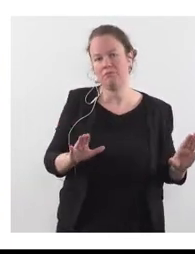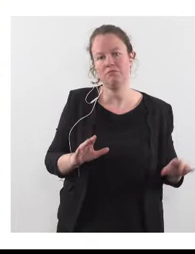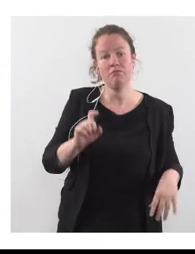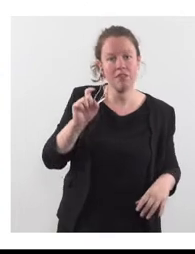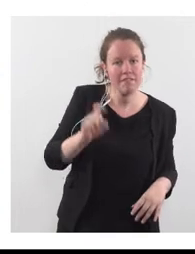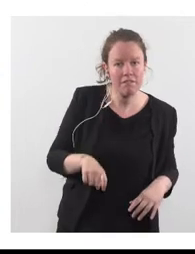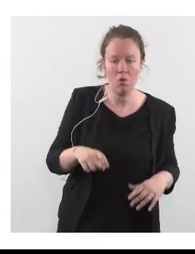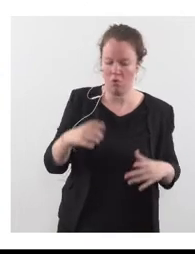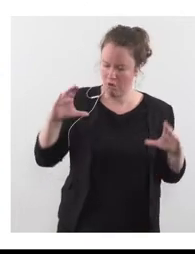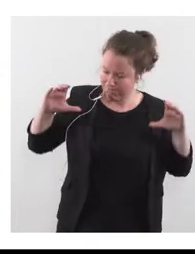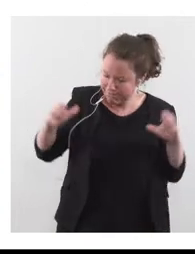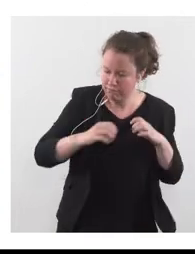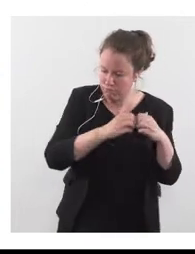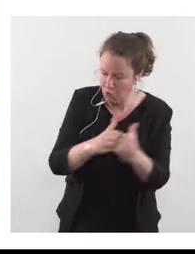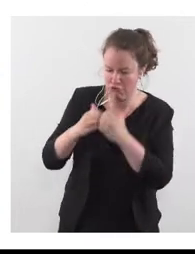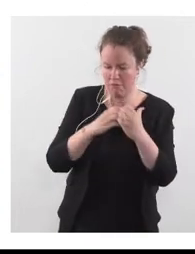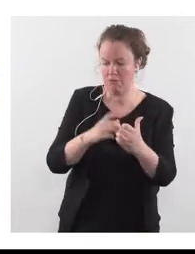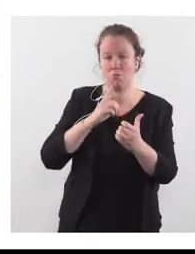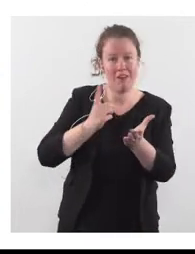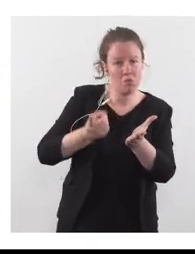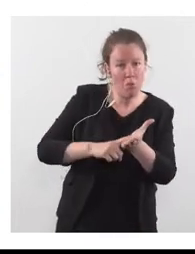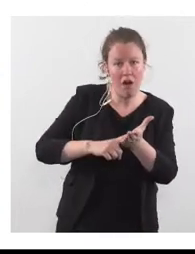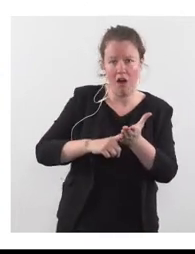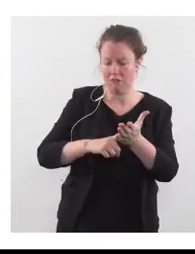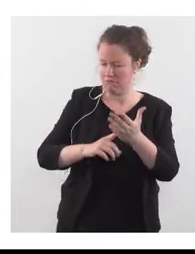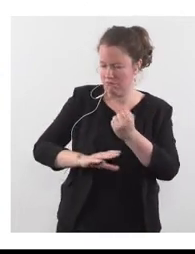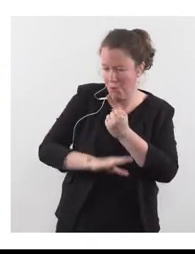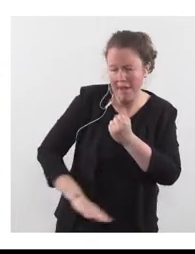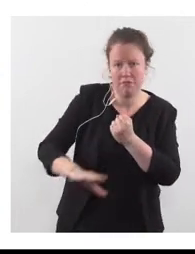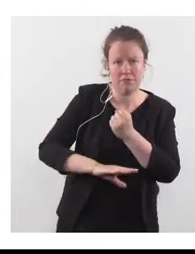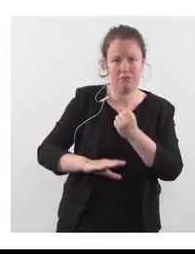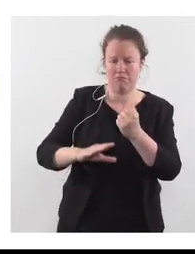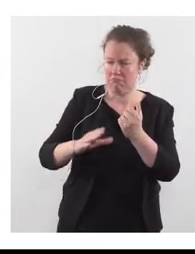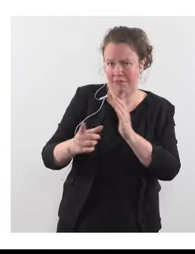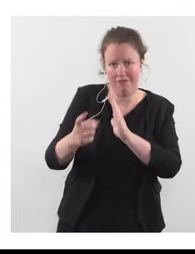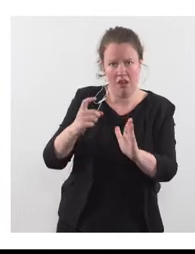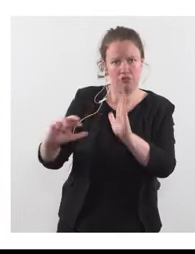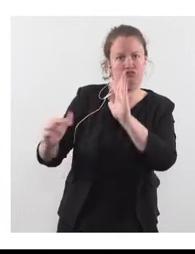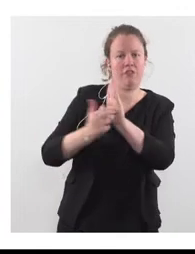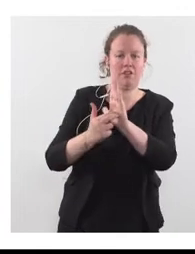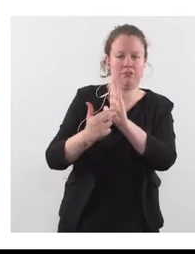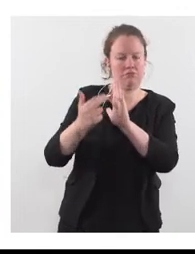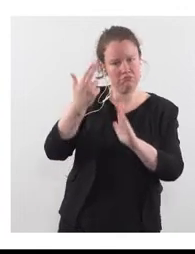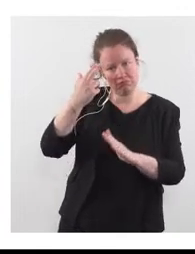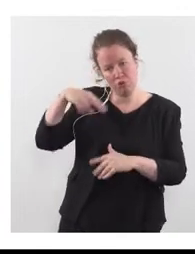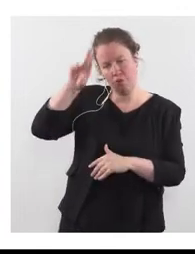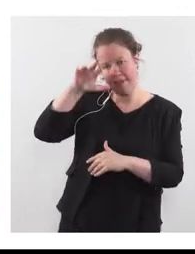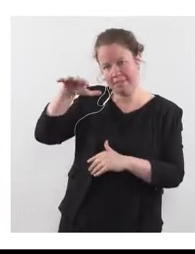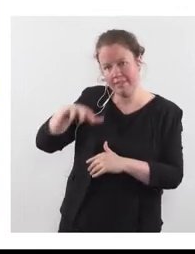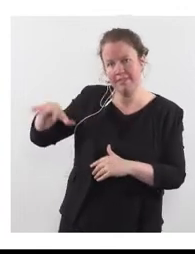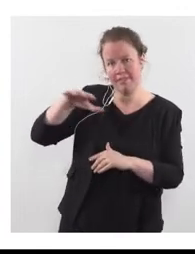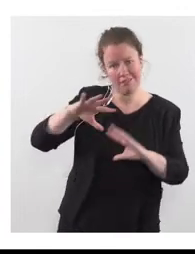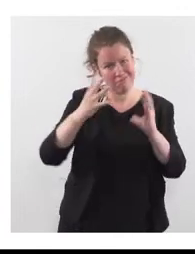et des libertés, inscrits dans notre charte des droits fondamentaux de l'Union européenne. Nous devons travailler ensemble avec nos partenaires homologues et en